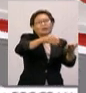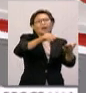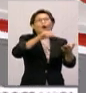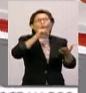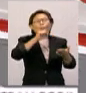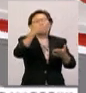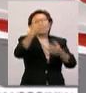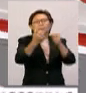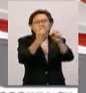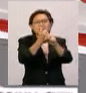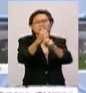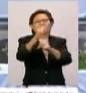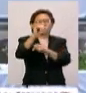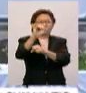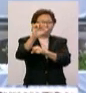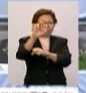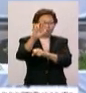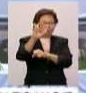Ling.